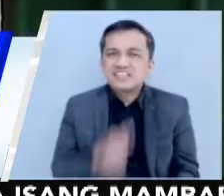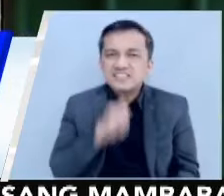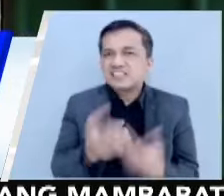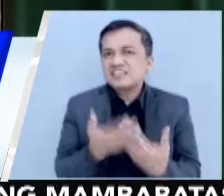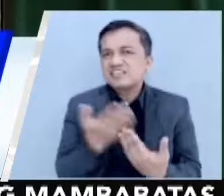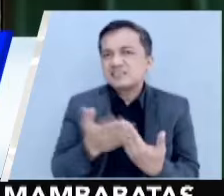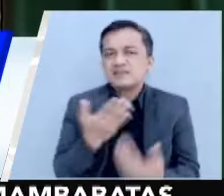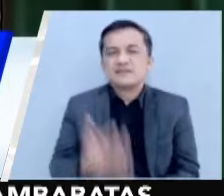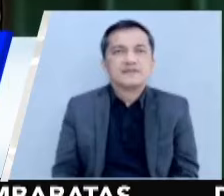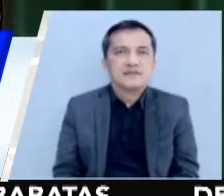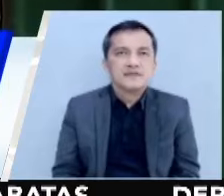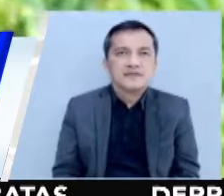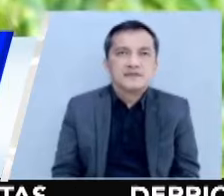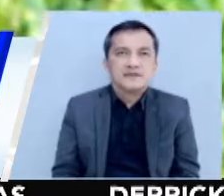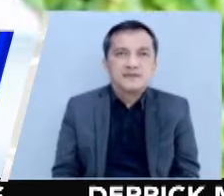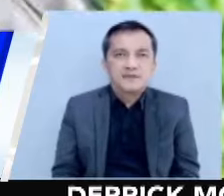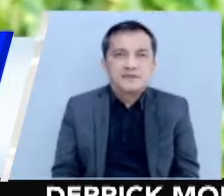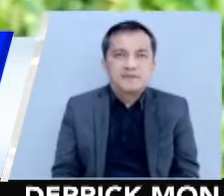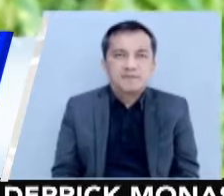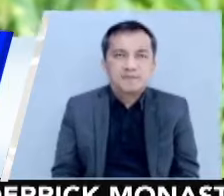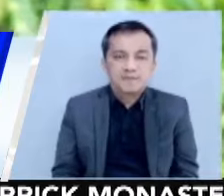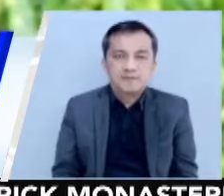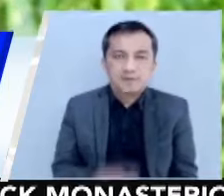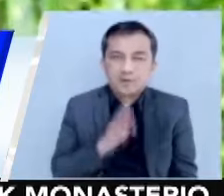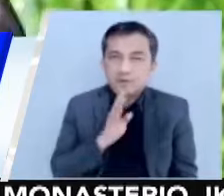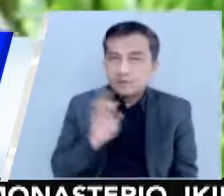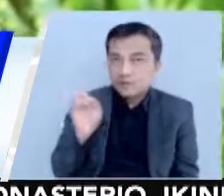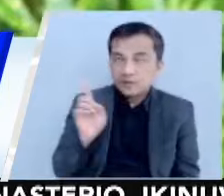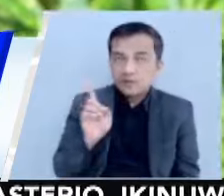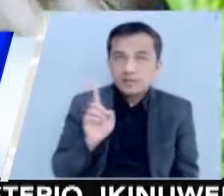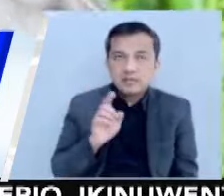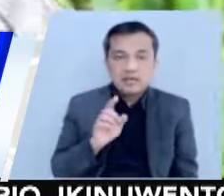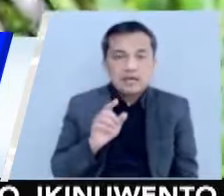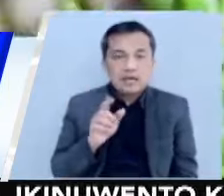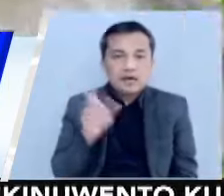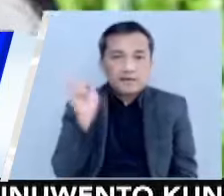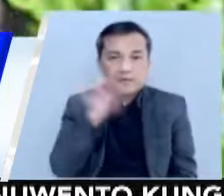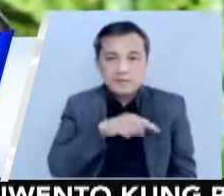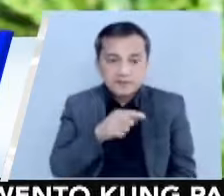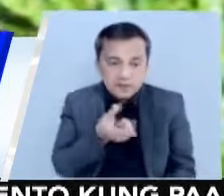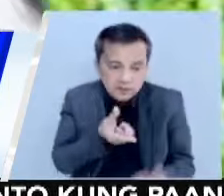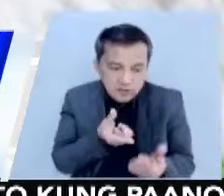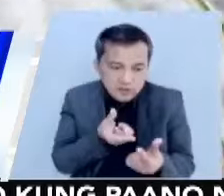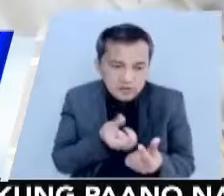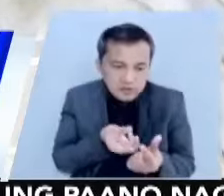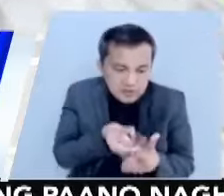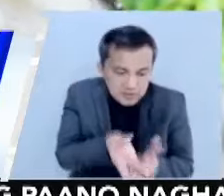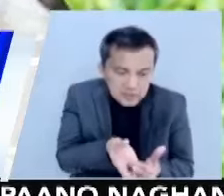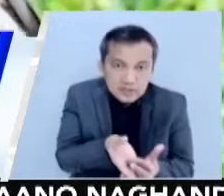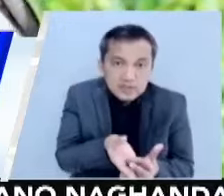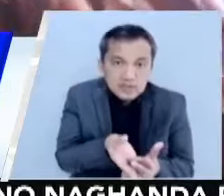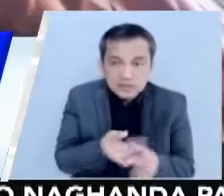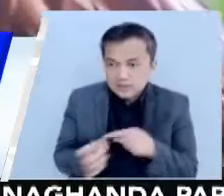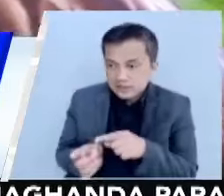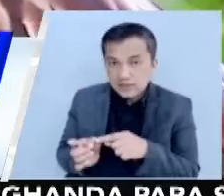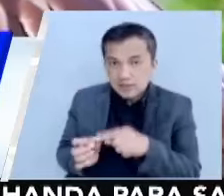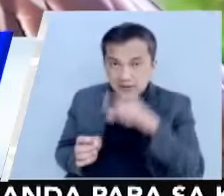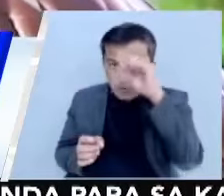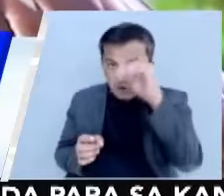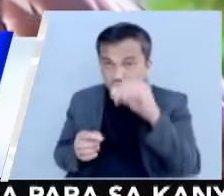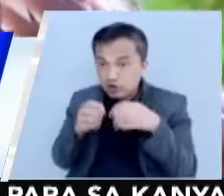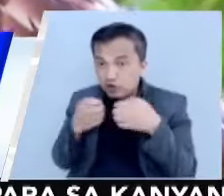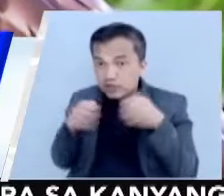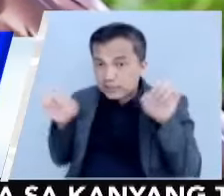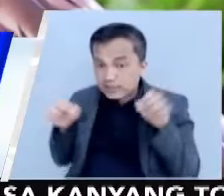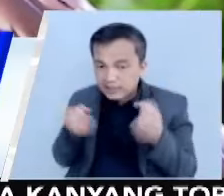through artificial insemination. Ang artificial insemination ay isang pamamaraan kung saan ang semen ng isang lalaking Philippine Eagle pinapasok sa